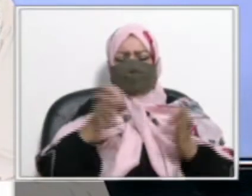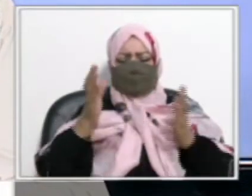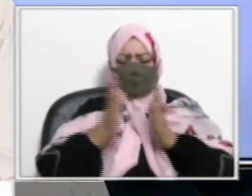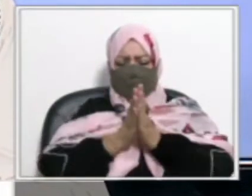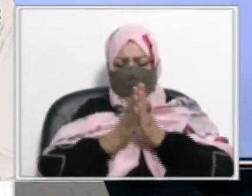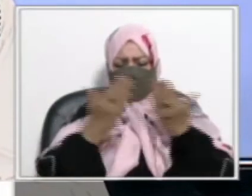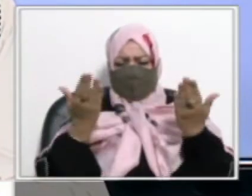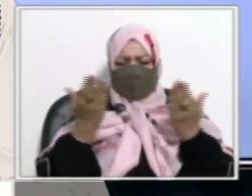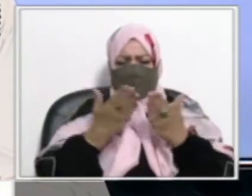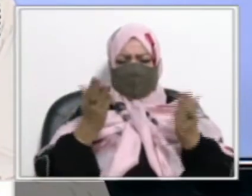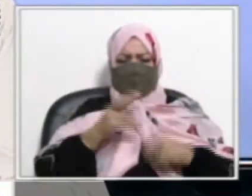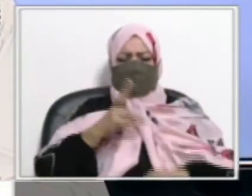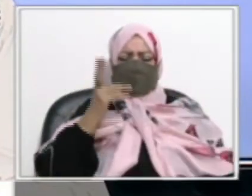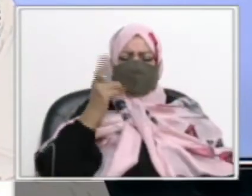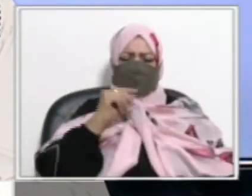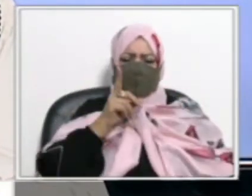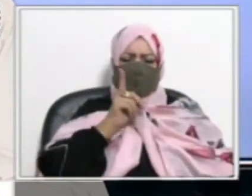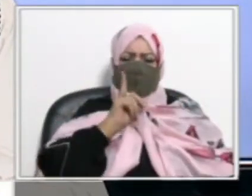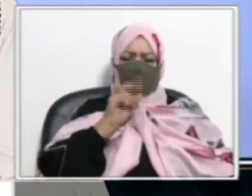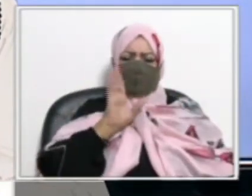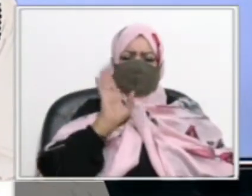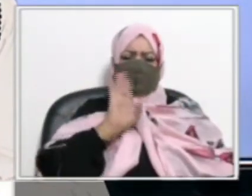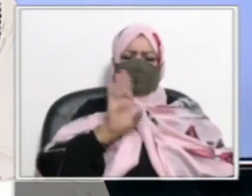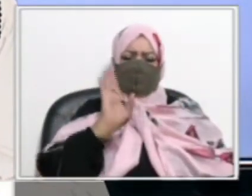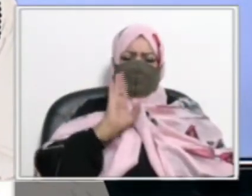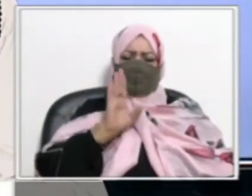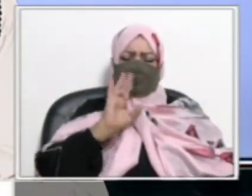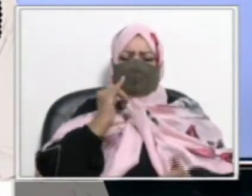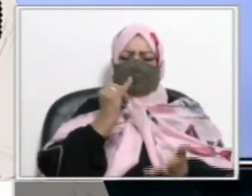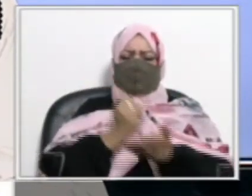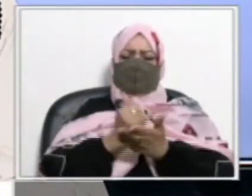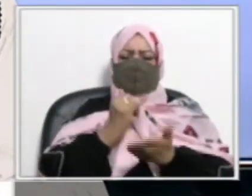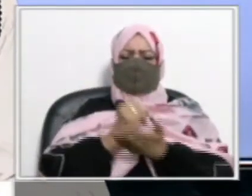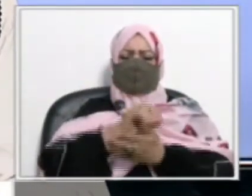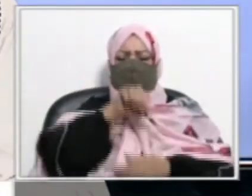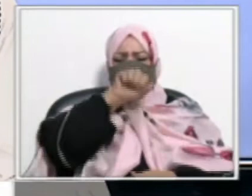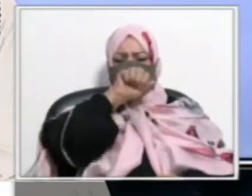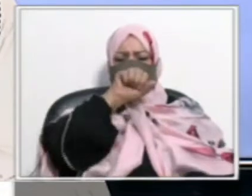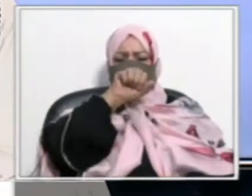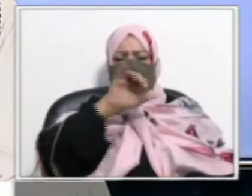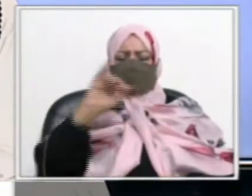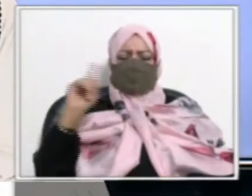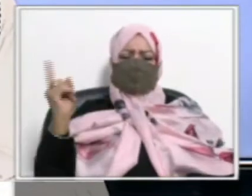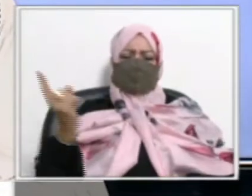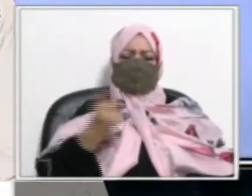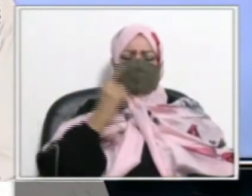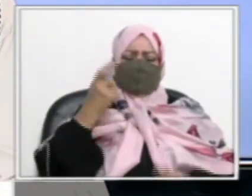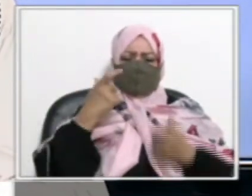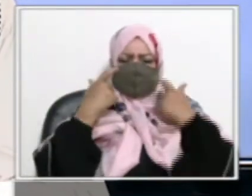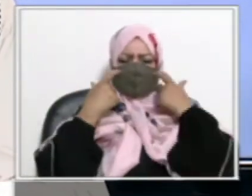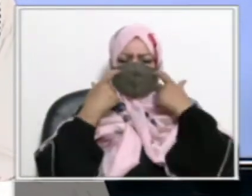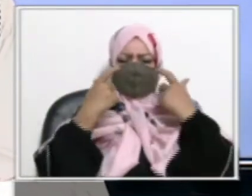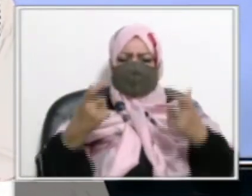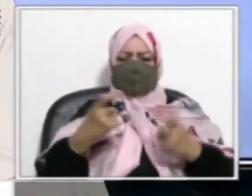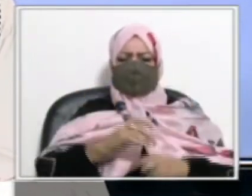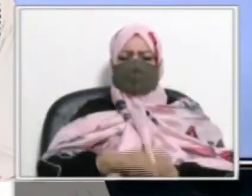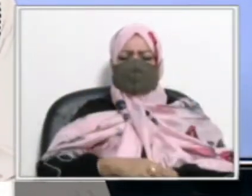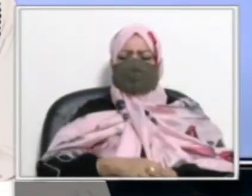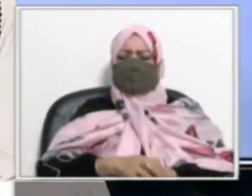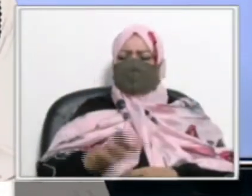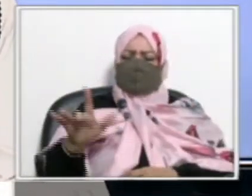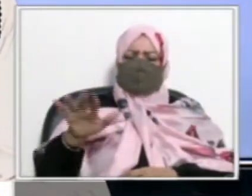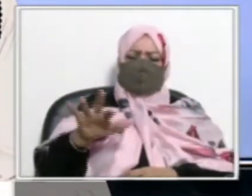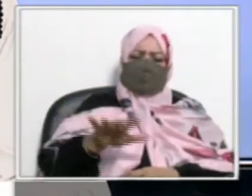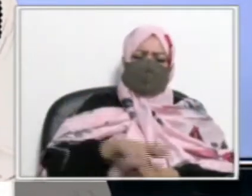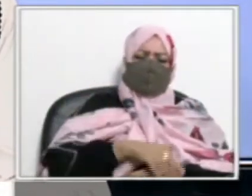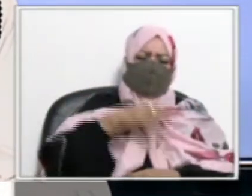هذا السيل الجرار المنهمر الذي يجرف كل شيء. ذهبت الأخلاق وذهبت الآداب